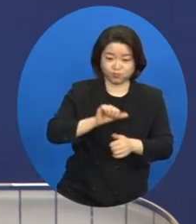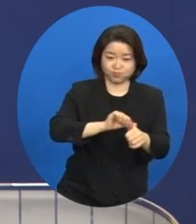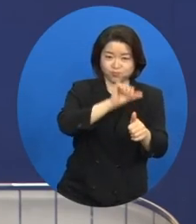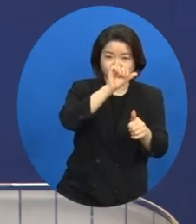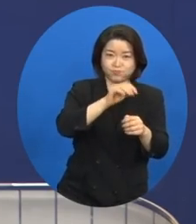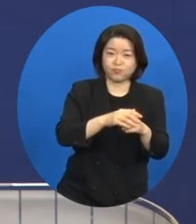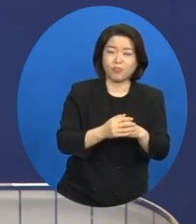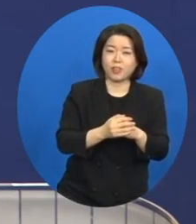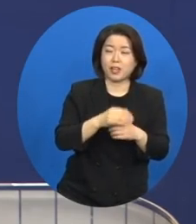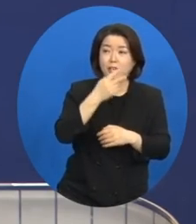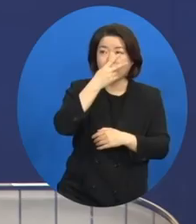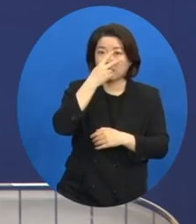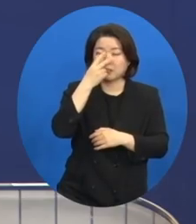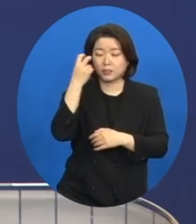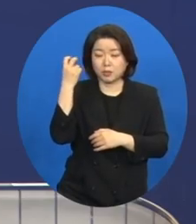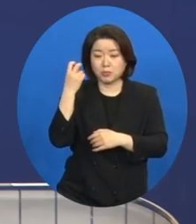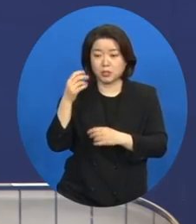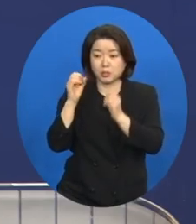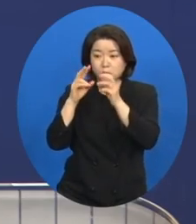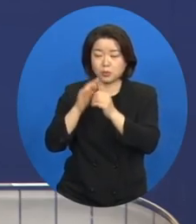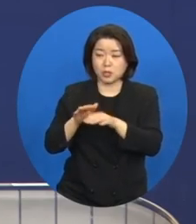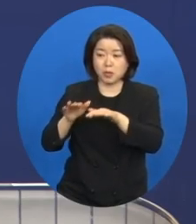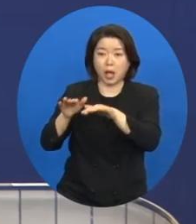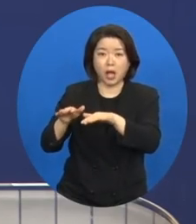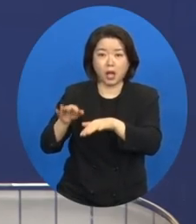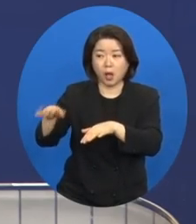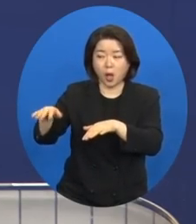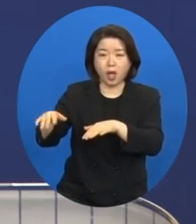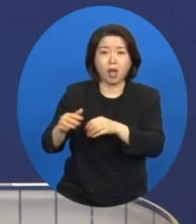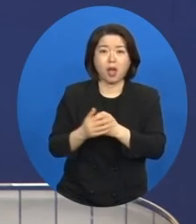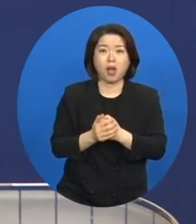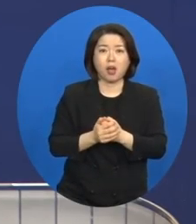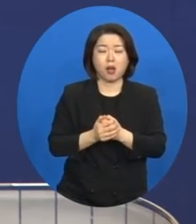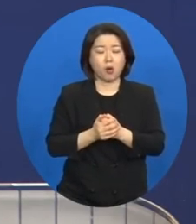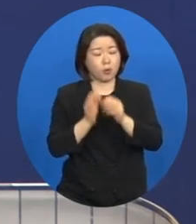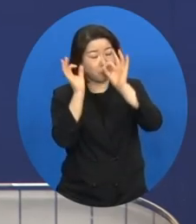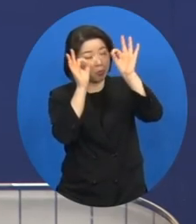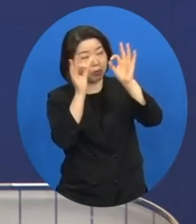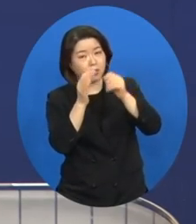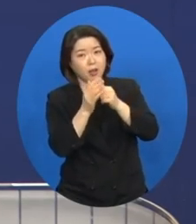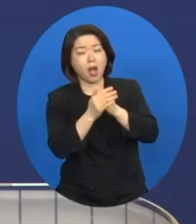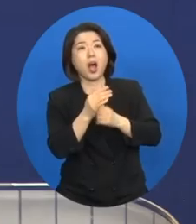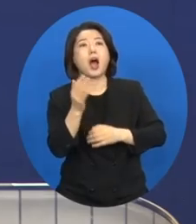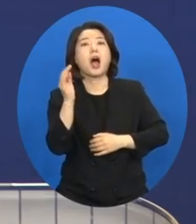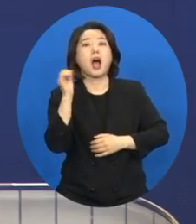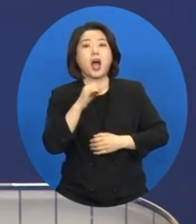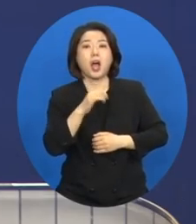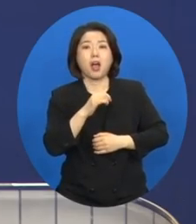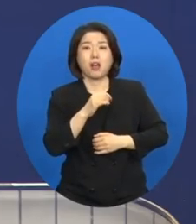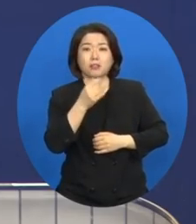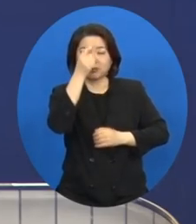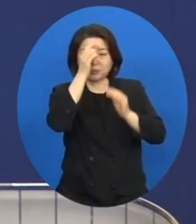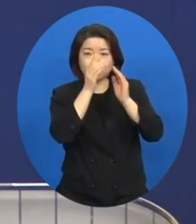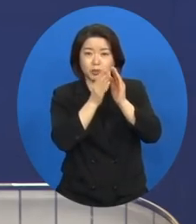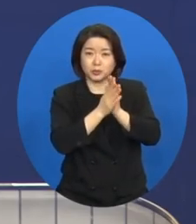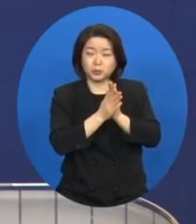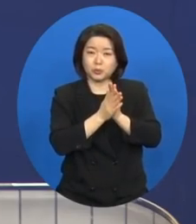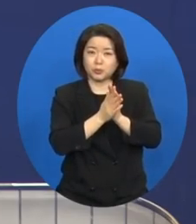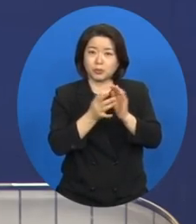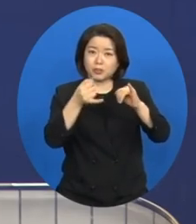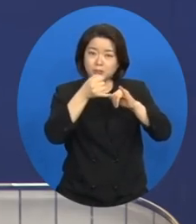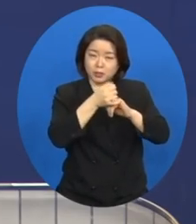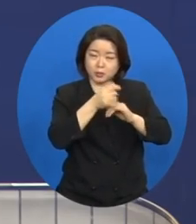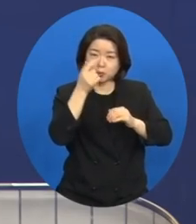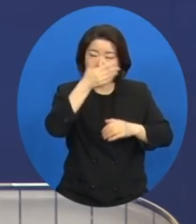이 선교사님을 누가 깨우는 겁니다. 가만 보니까 아까 기도하러 잔 그 청년이 이 선교사님을